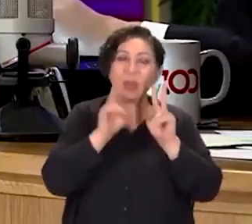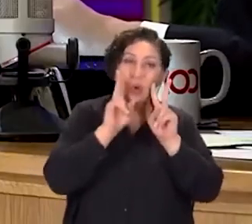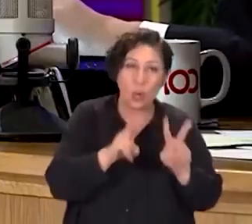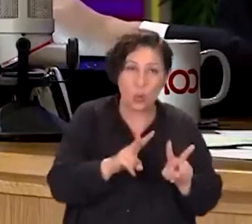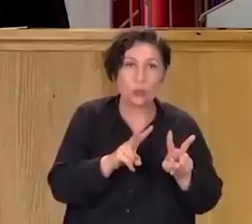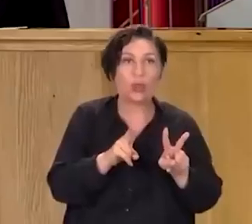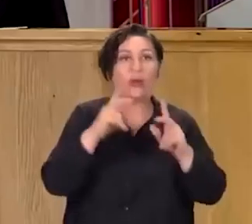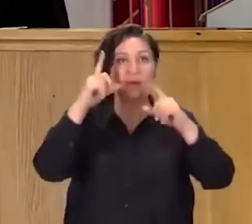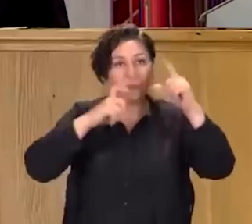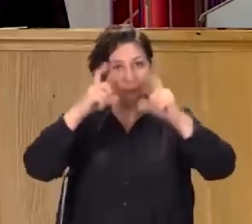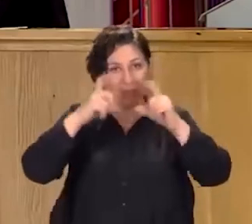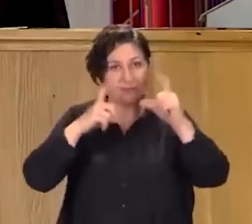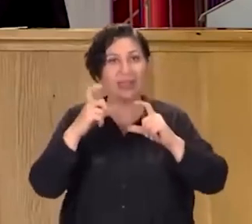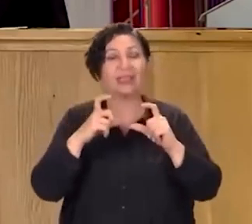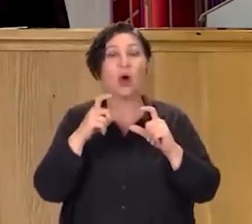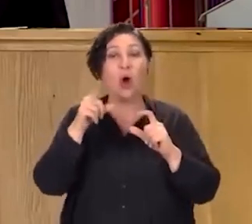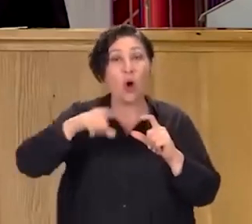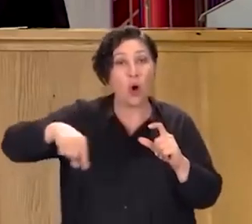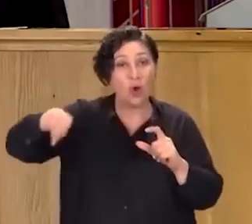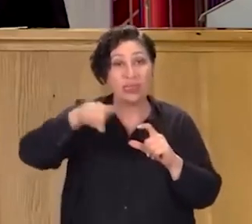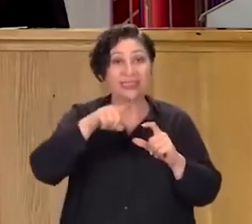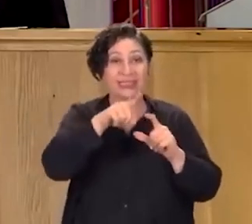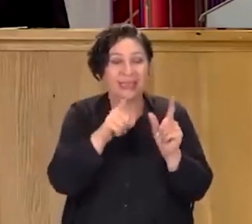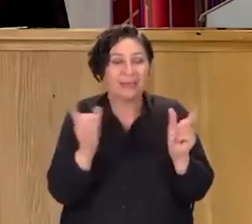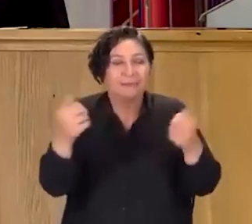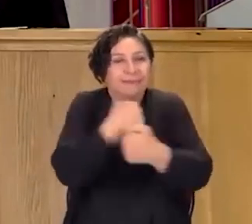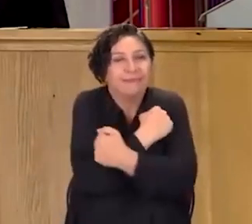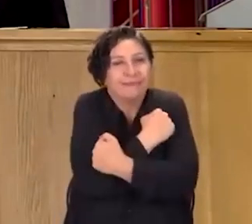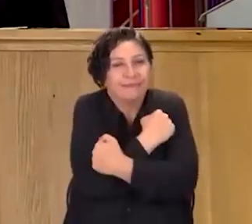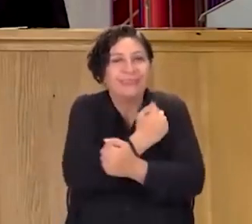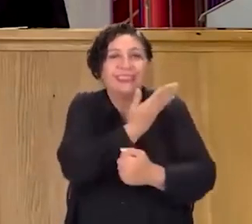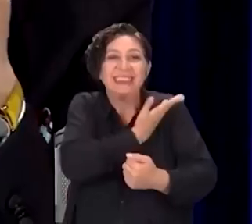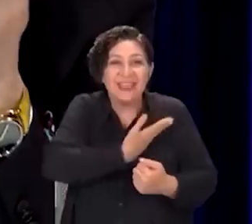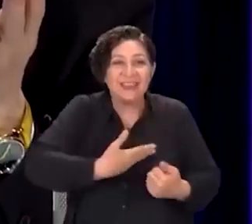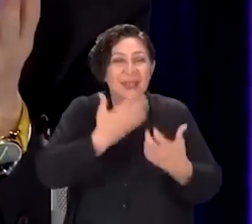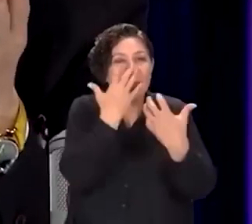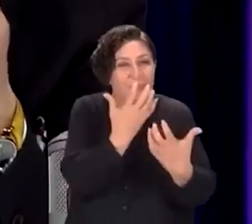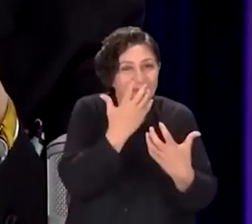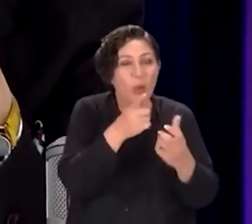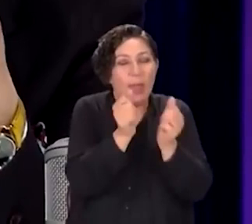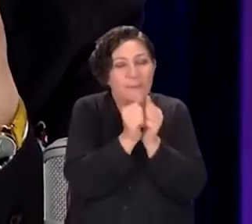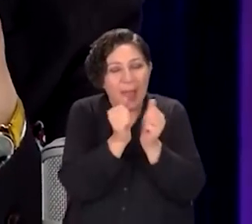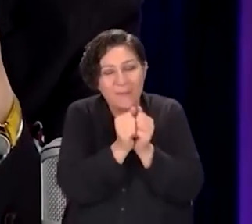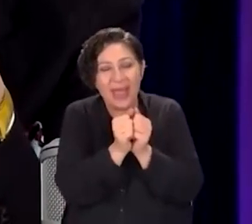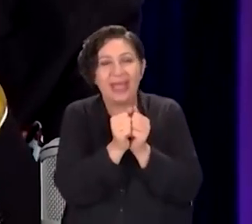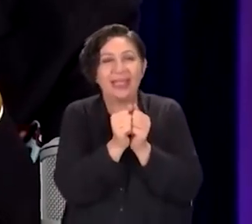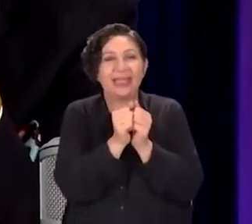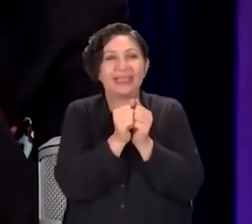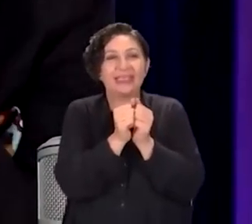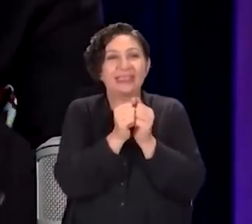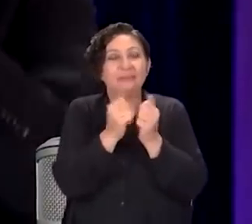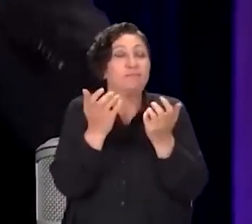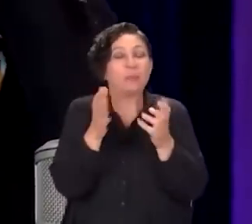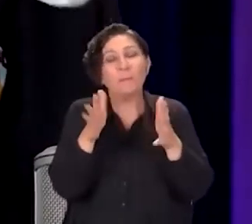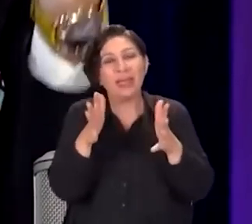görüyorum fotoğraflarını, onların sana kol kanat gerdiğini görüyorum, onlarla beraber